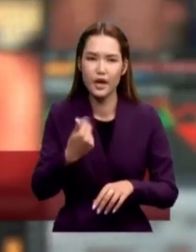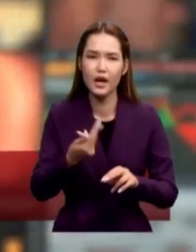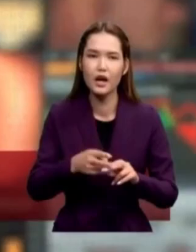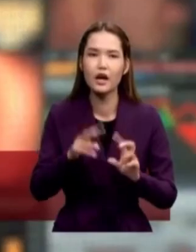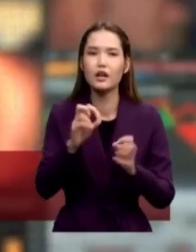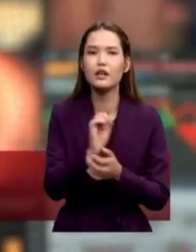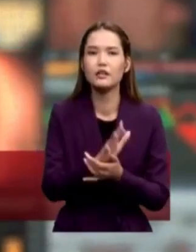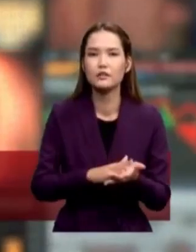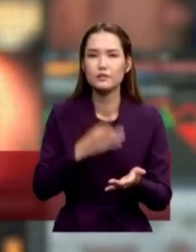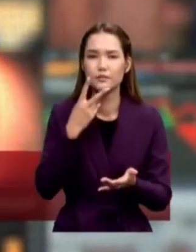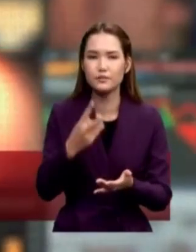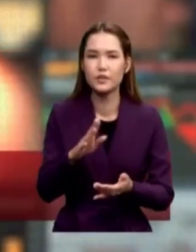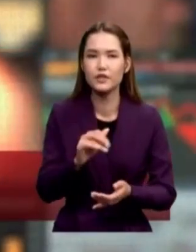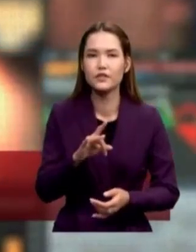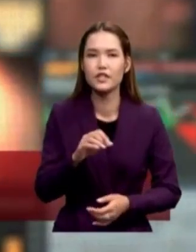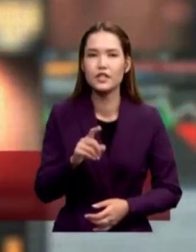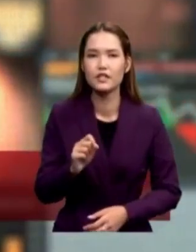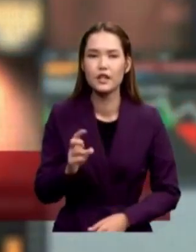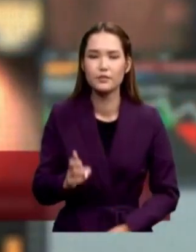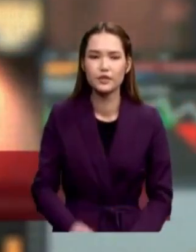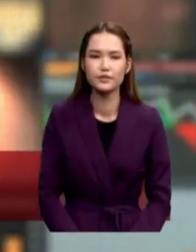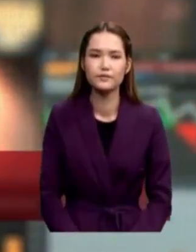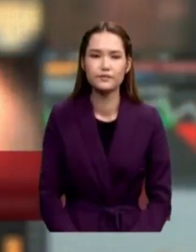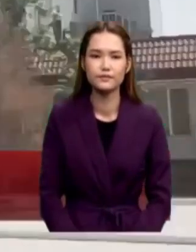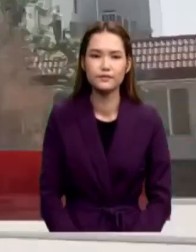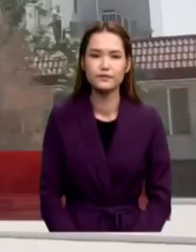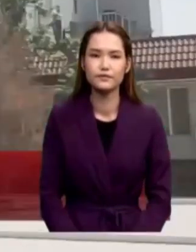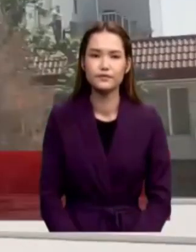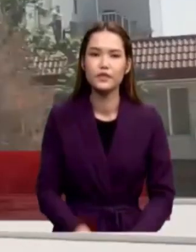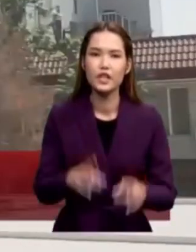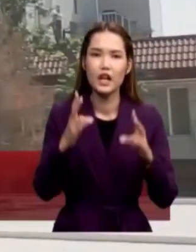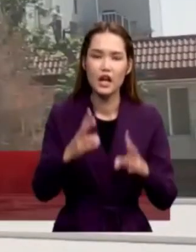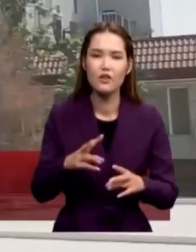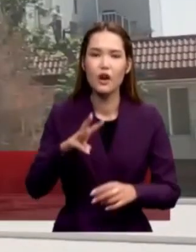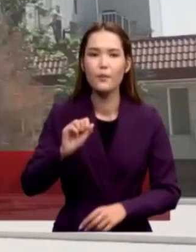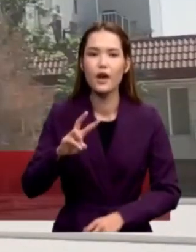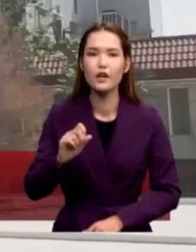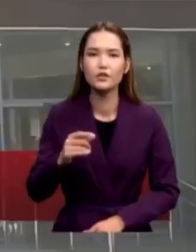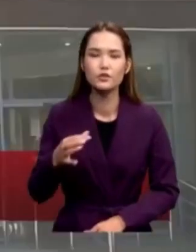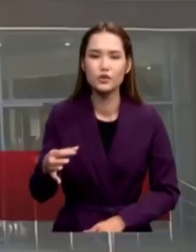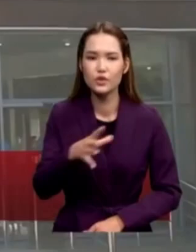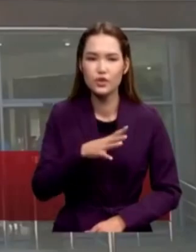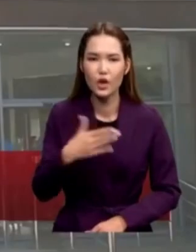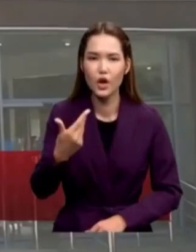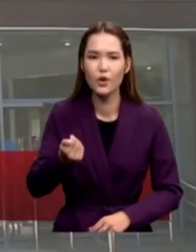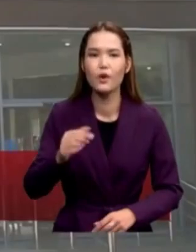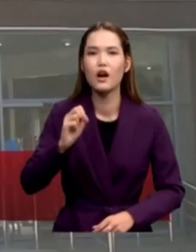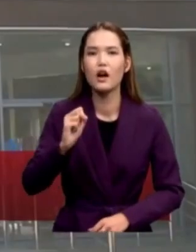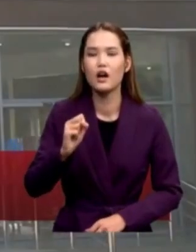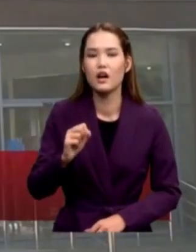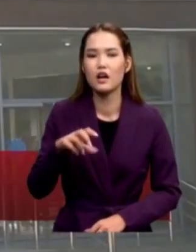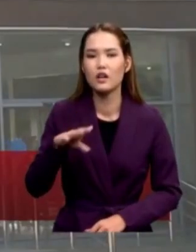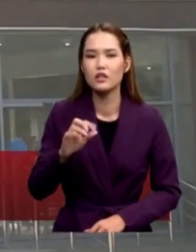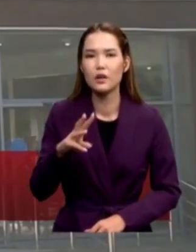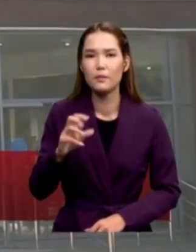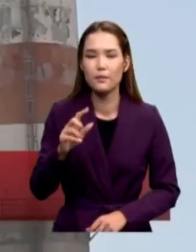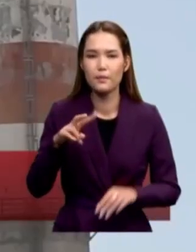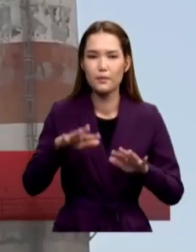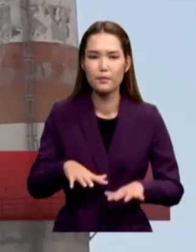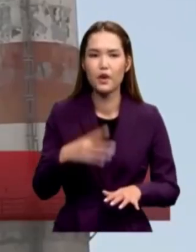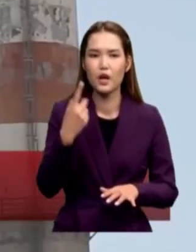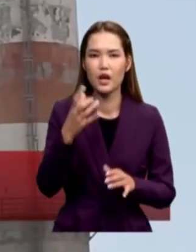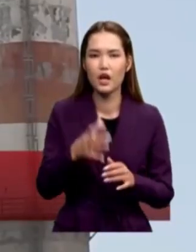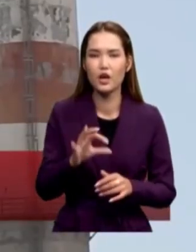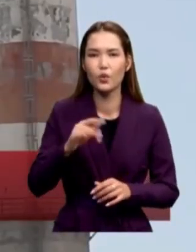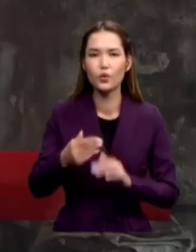Тему продолжит наш корреспондент Фариза Полотбек. Авария на Мангистауском атомном энергетическом комбинате, произошедшая в начале